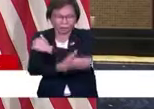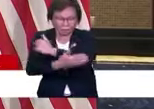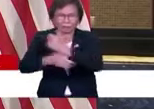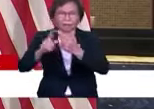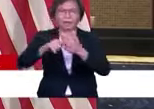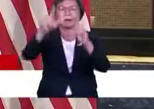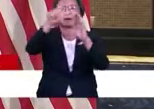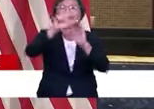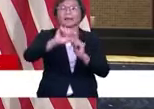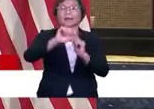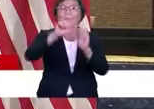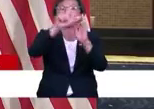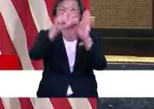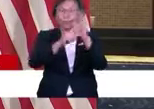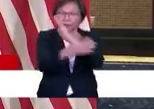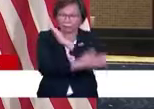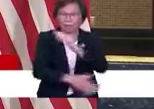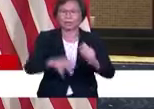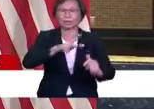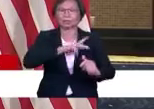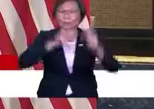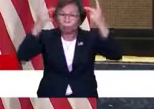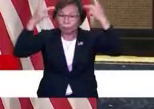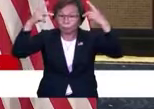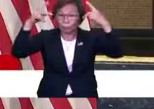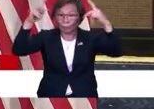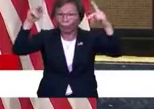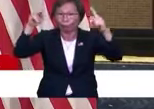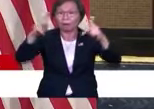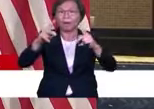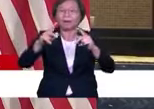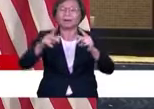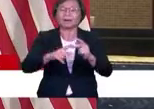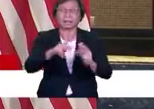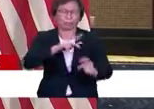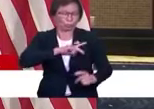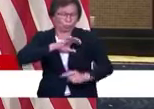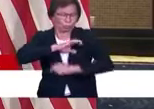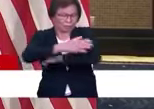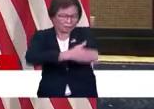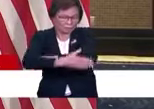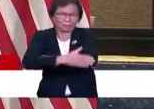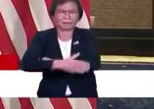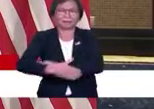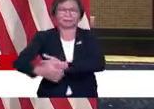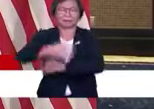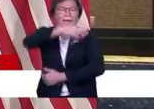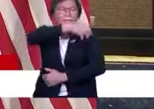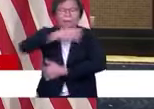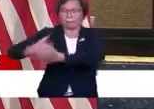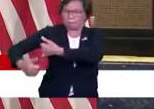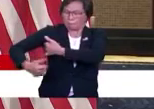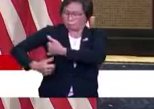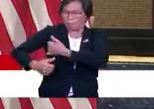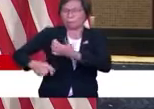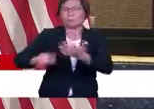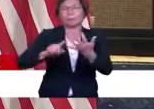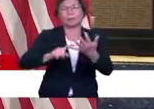peguam negara ketua pengarah kesehatan Malaysia ketua polis negara Panglima angkatan tentera